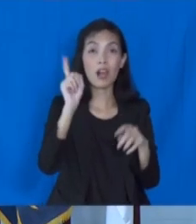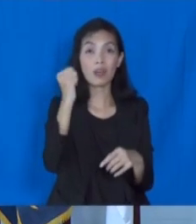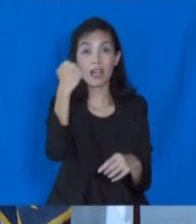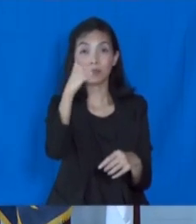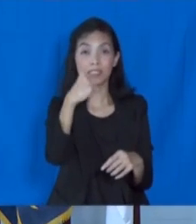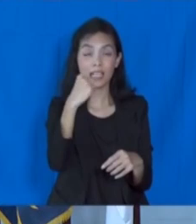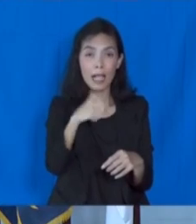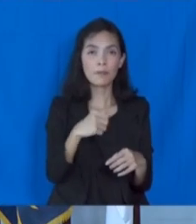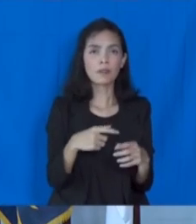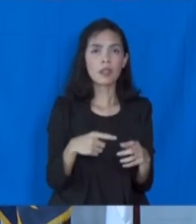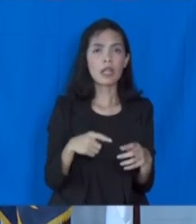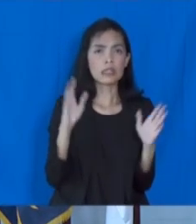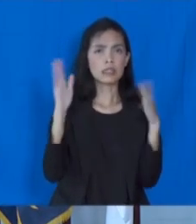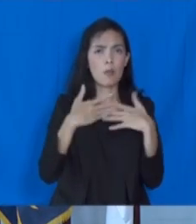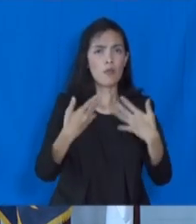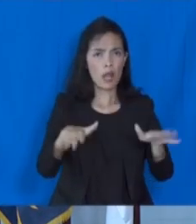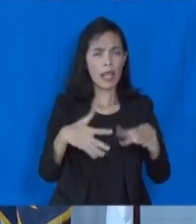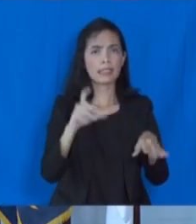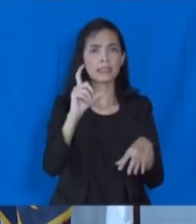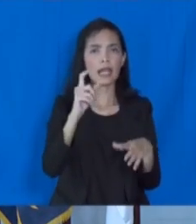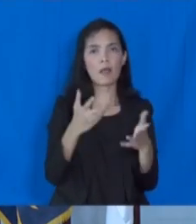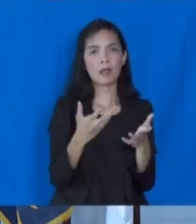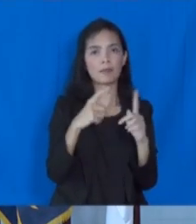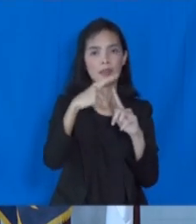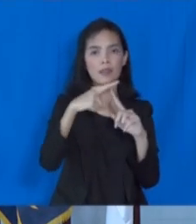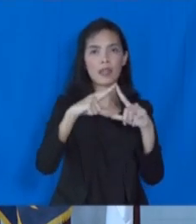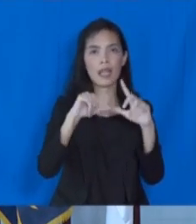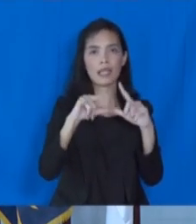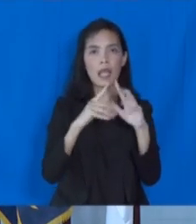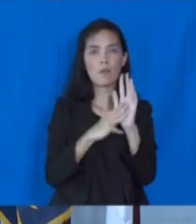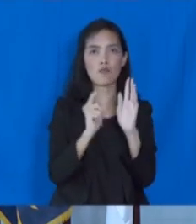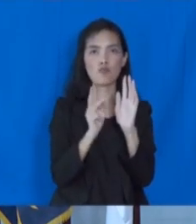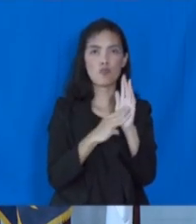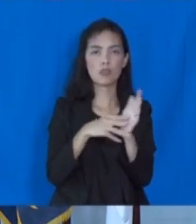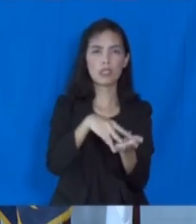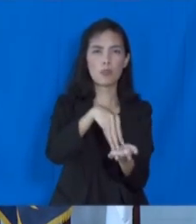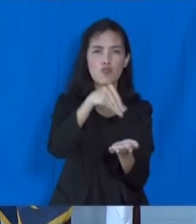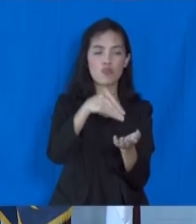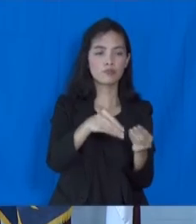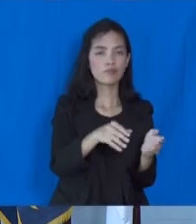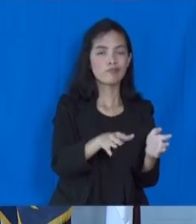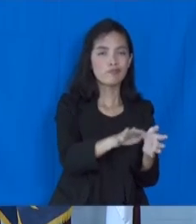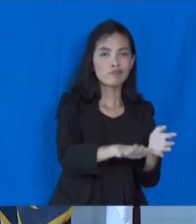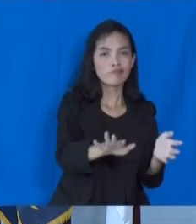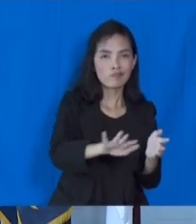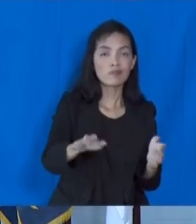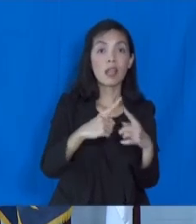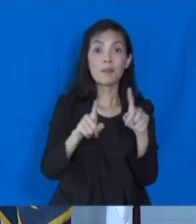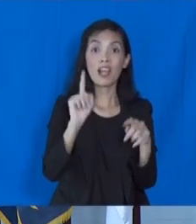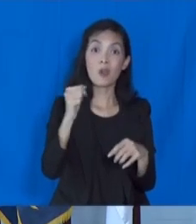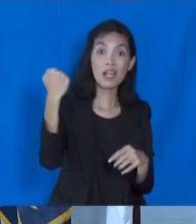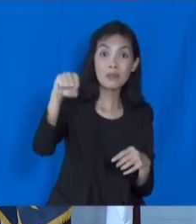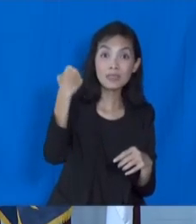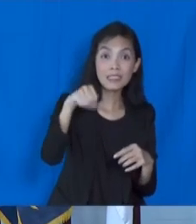agama memberikan kelonggaran dengan cara ditayamumkan tetapi jika juga tidak dimungkinkan untuk